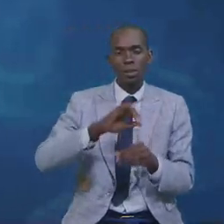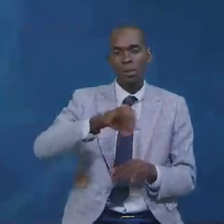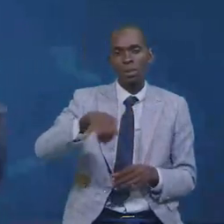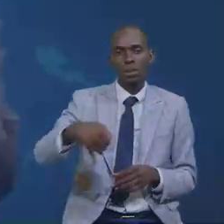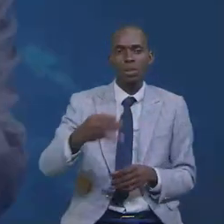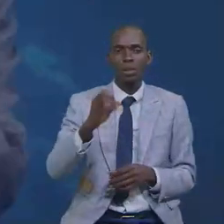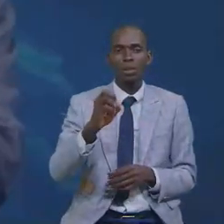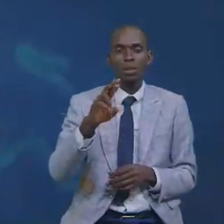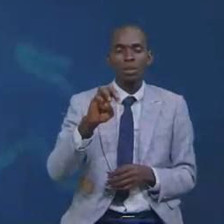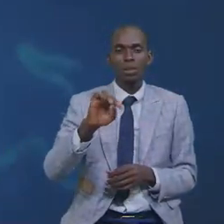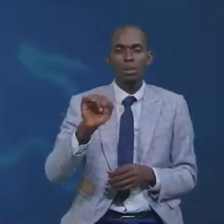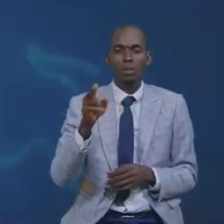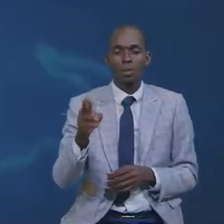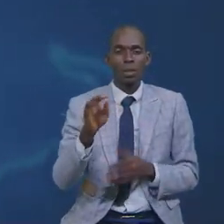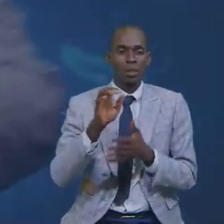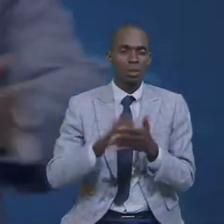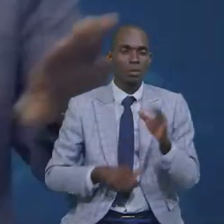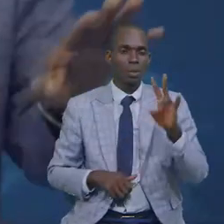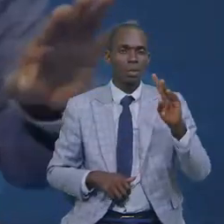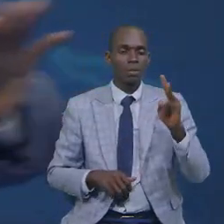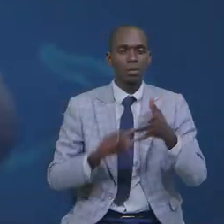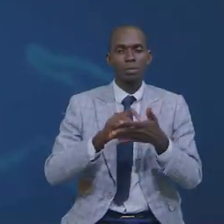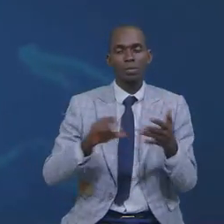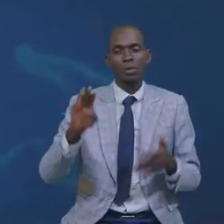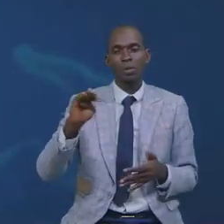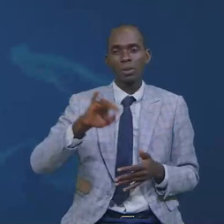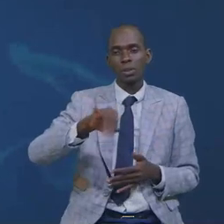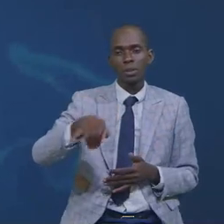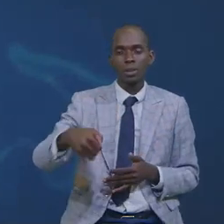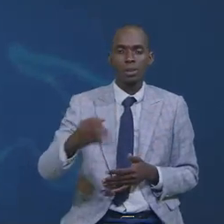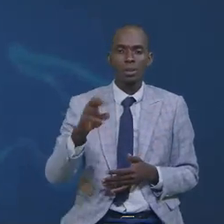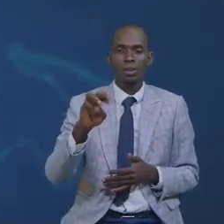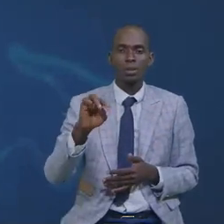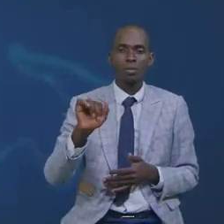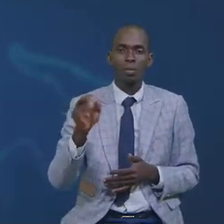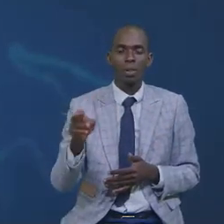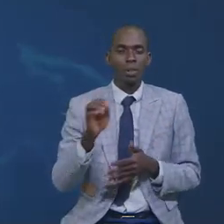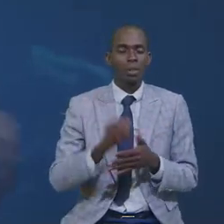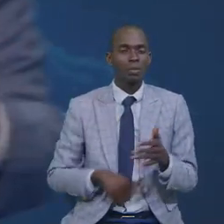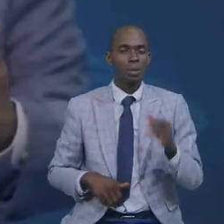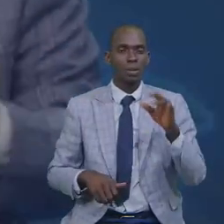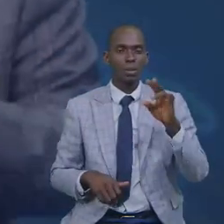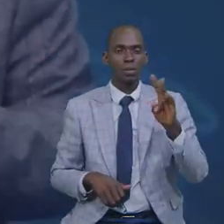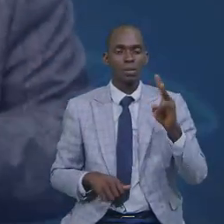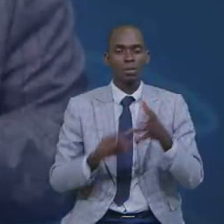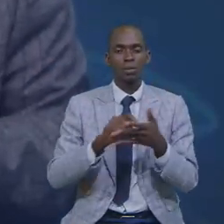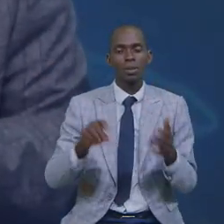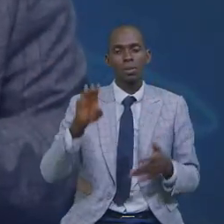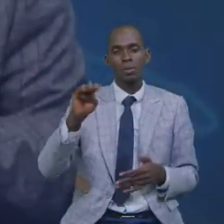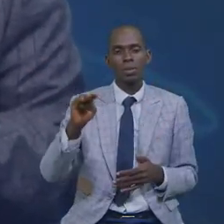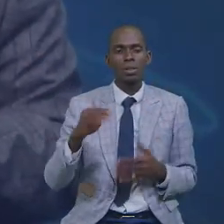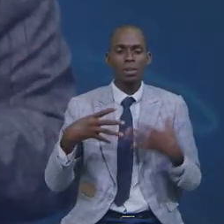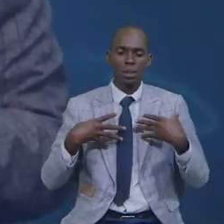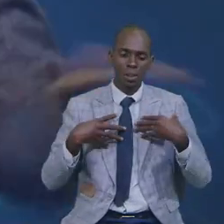Jérémy chapitre 17 verset 14 Jérémy 17 14